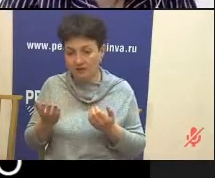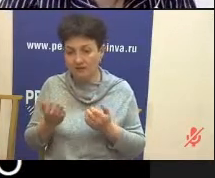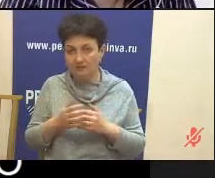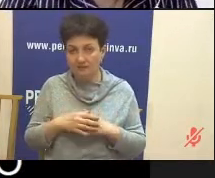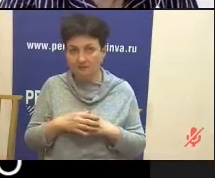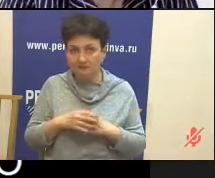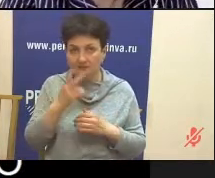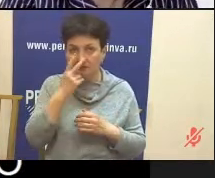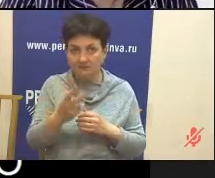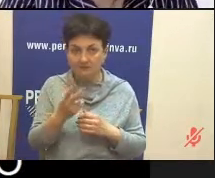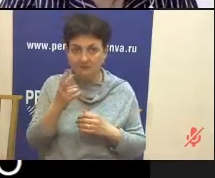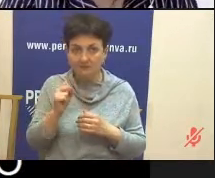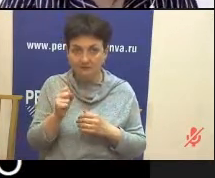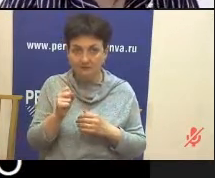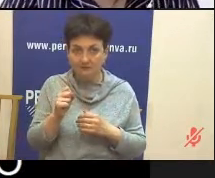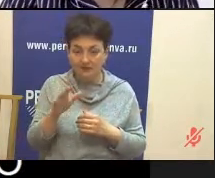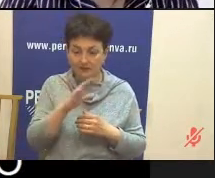более свежо